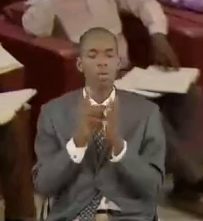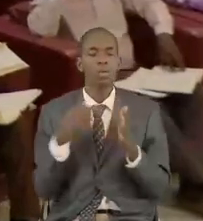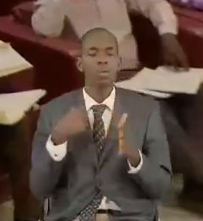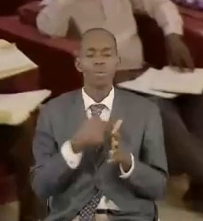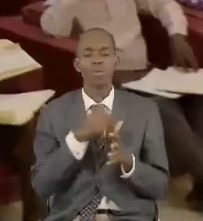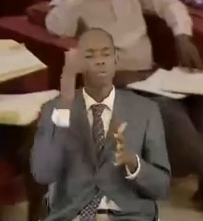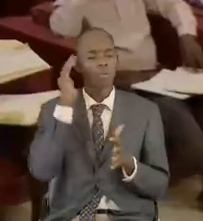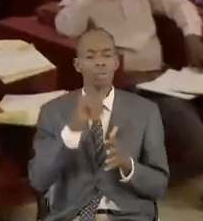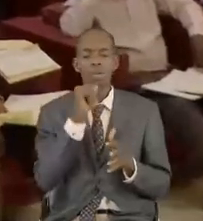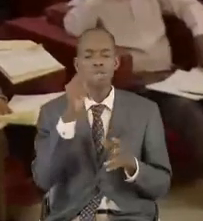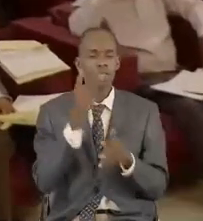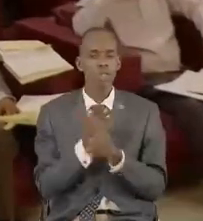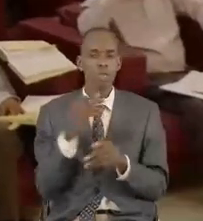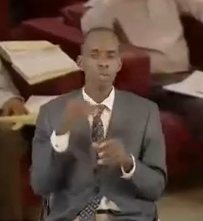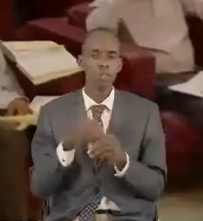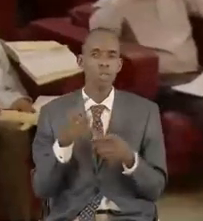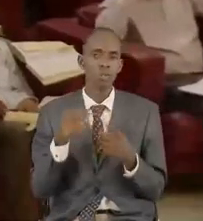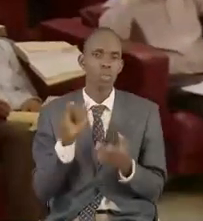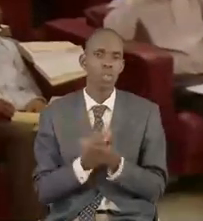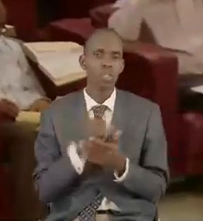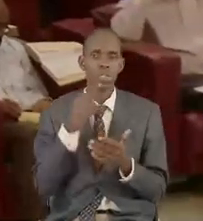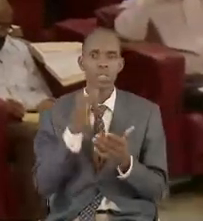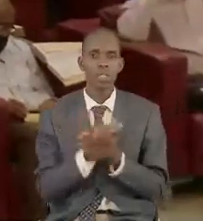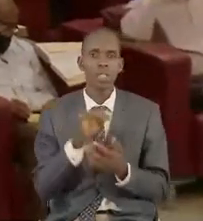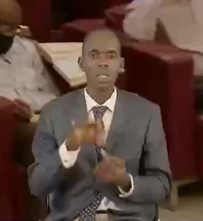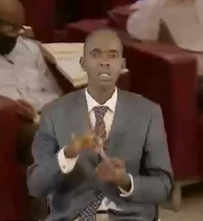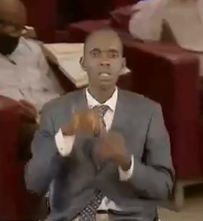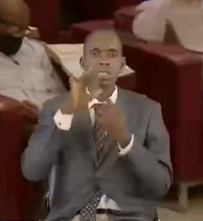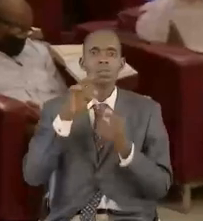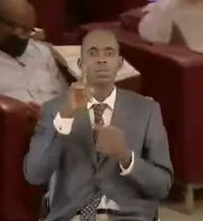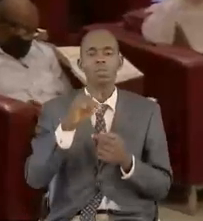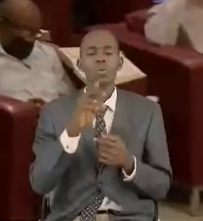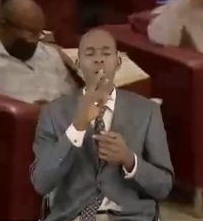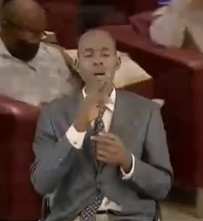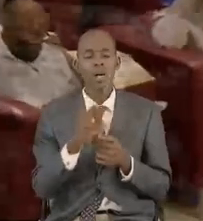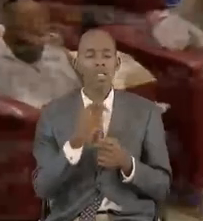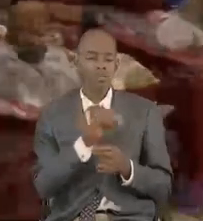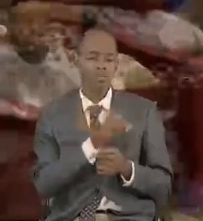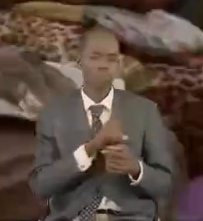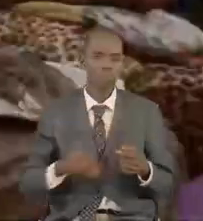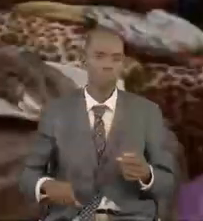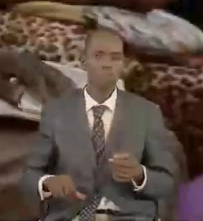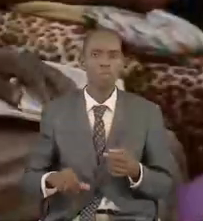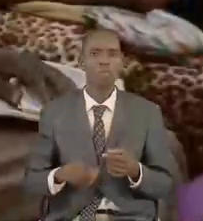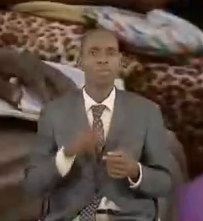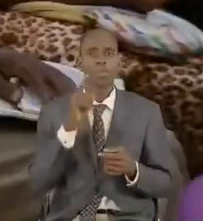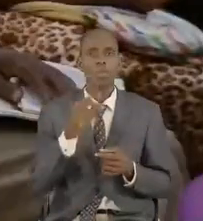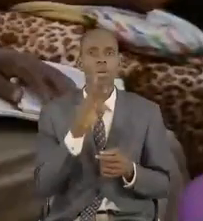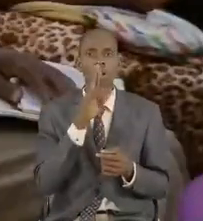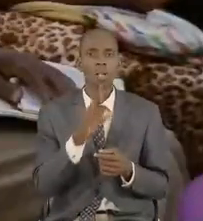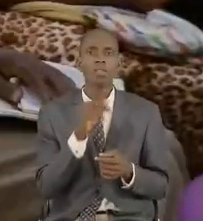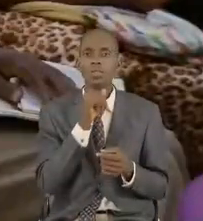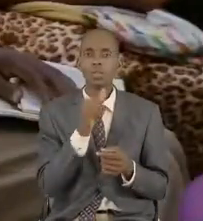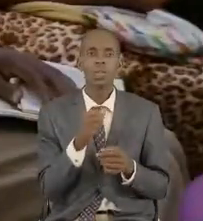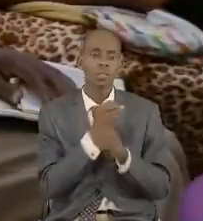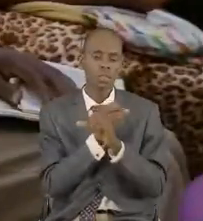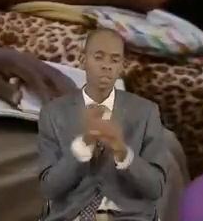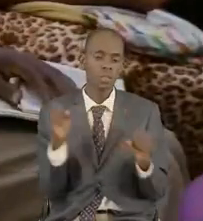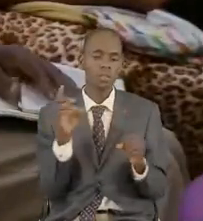et que si vous êtes circoncis avec la circoncision de Moïse que vous n'êtes pas sourire alors